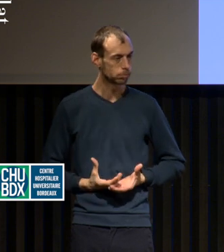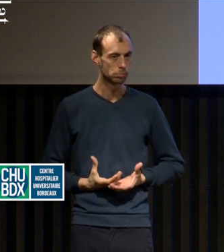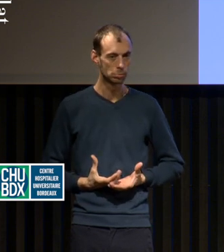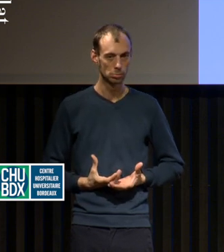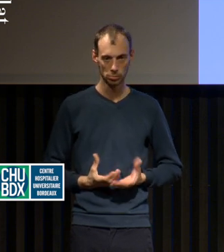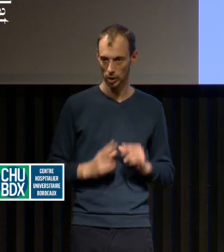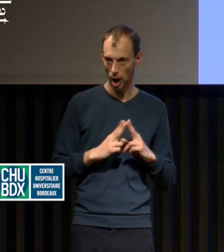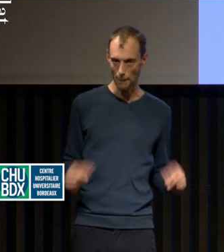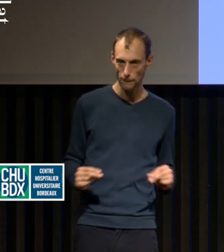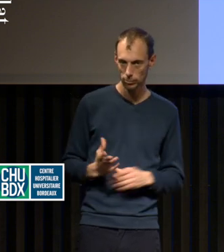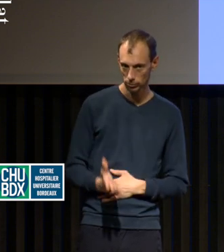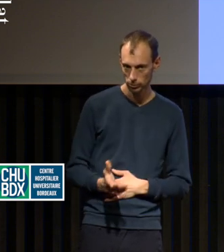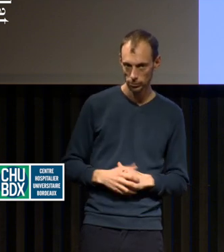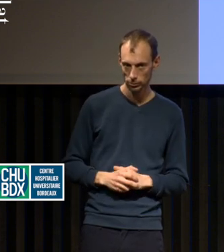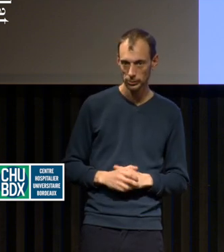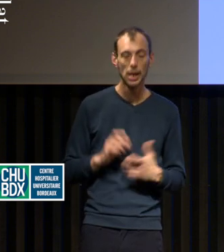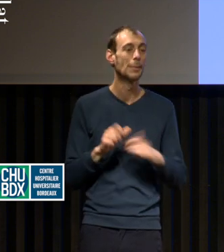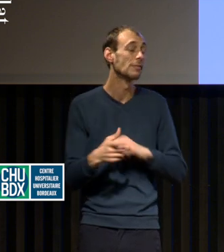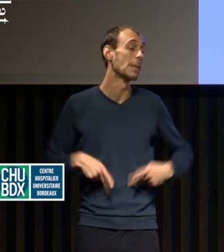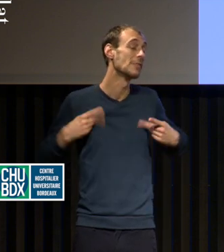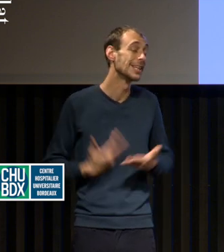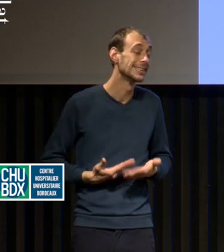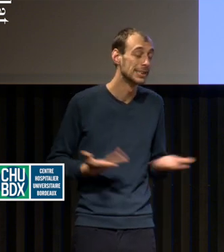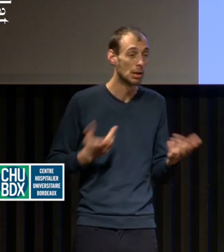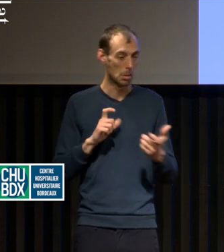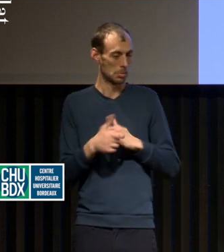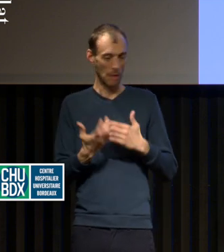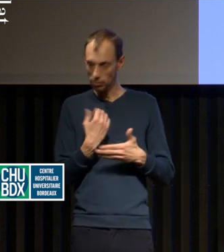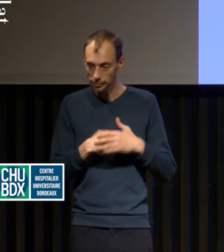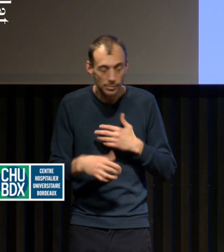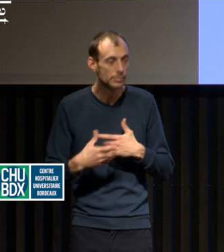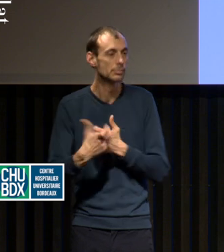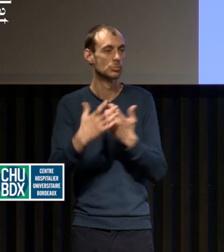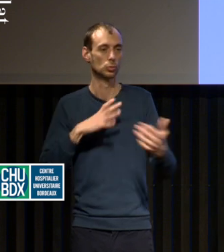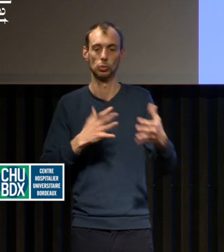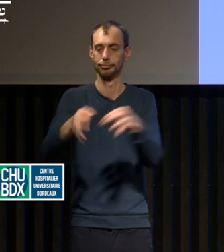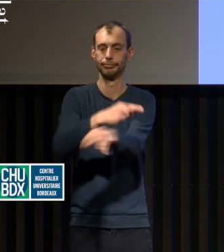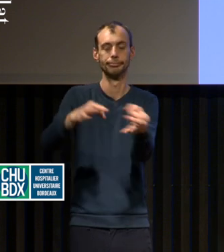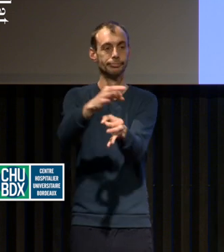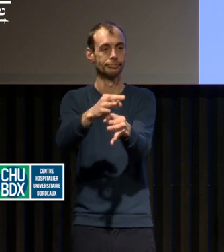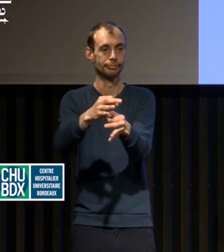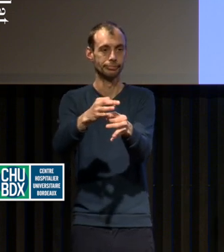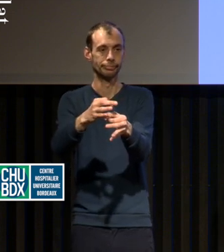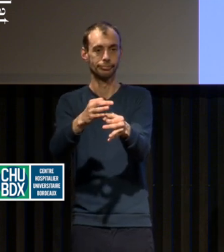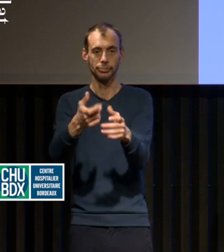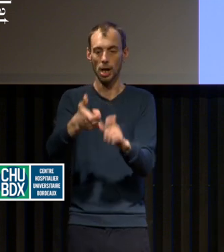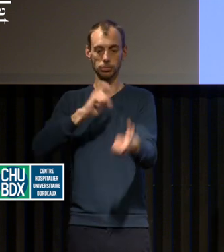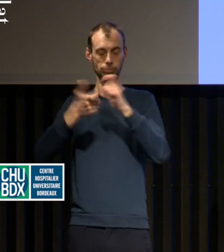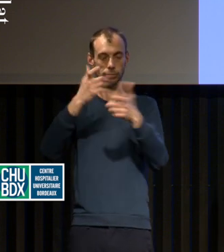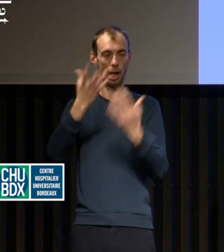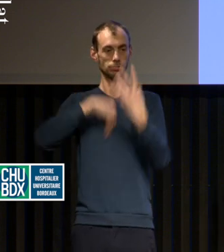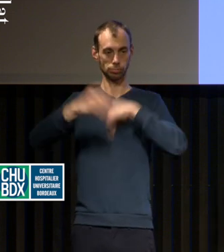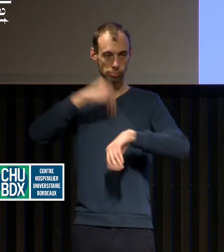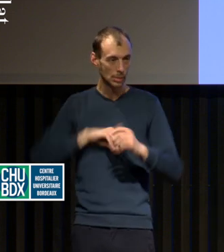le prix de la vie, c'est de rencontrer des micro-organismes et d'avoir à ce moment-là une colonisation de notre tube digestif, de notre